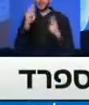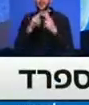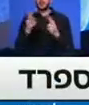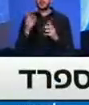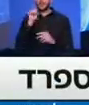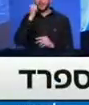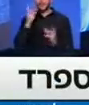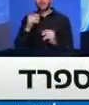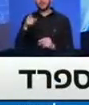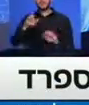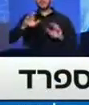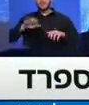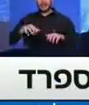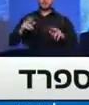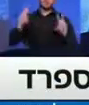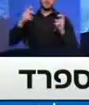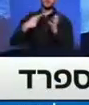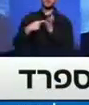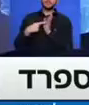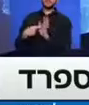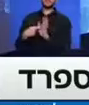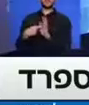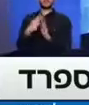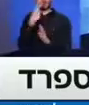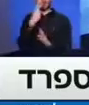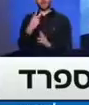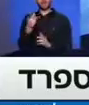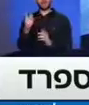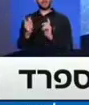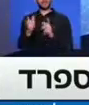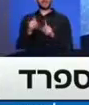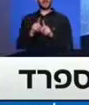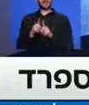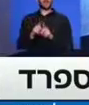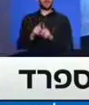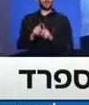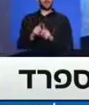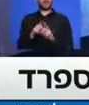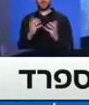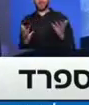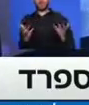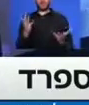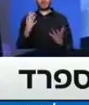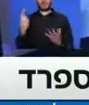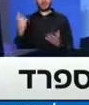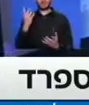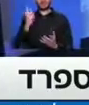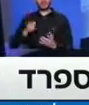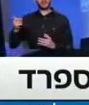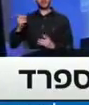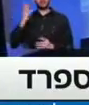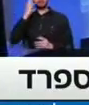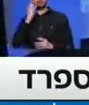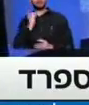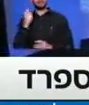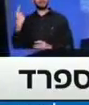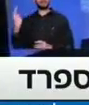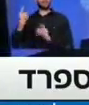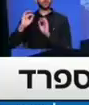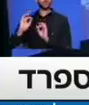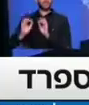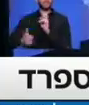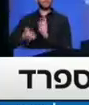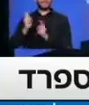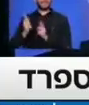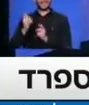עם אוברדור. אז לכאורה, נראה שאוברדור קצת מוצא את עצמו פה בין הפטיש לסדן. מצד אחד הוא צריך לרצות את